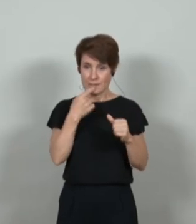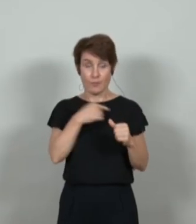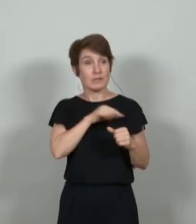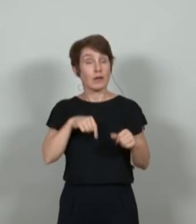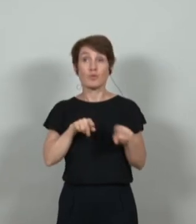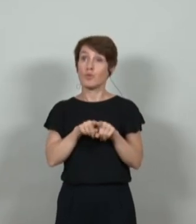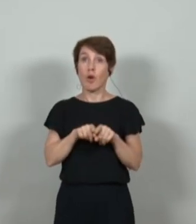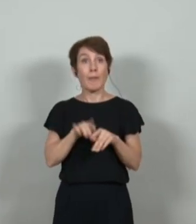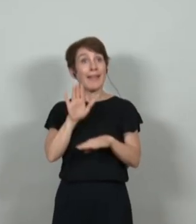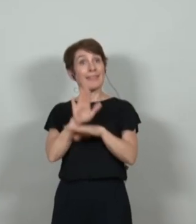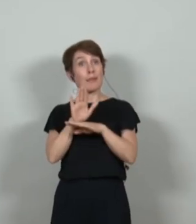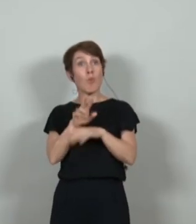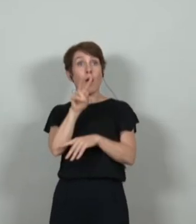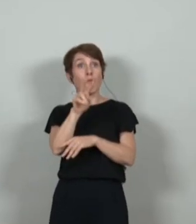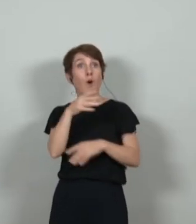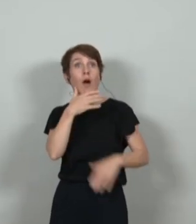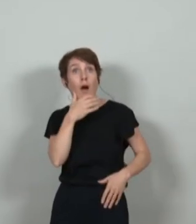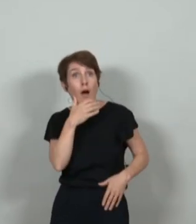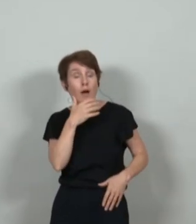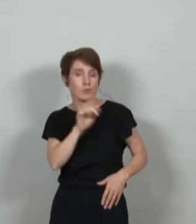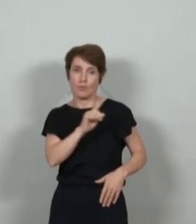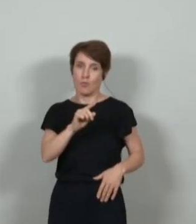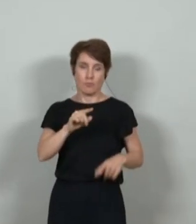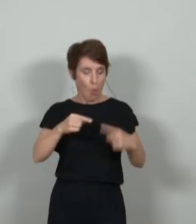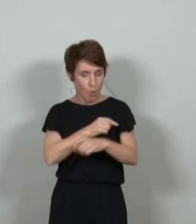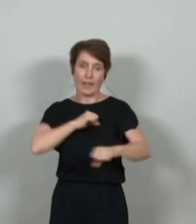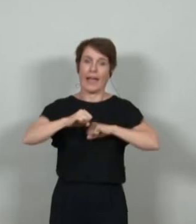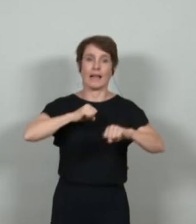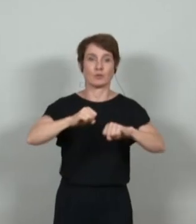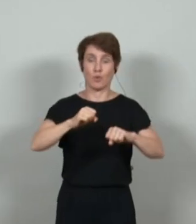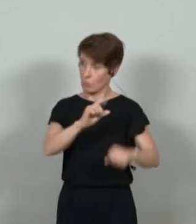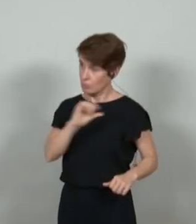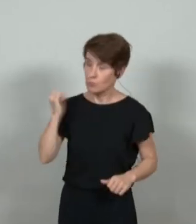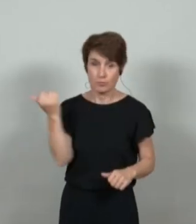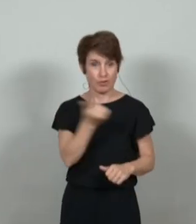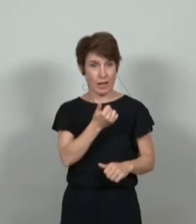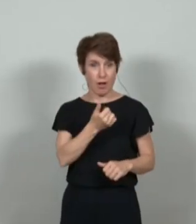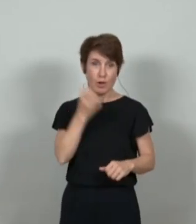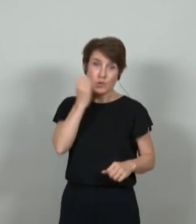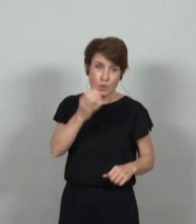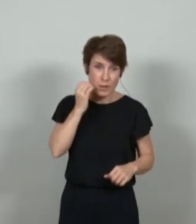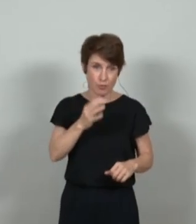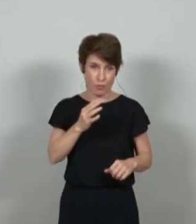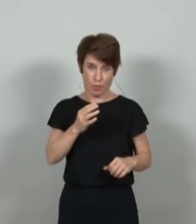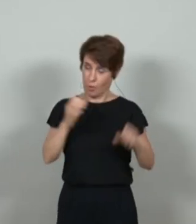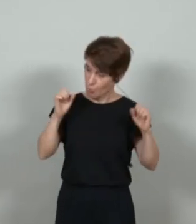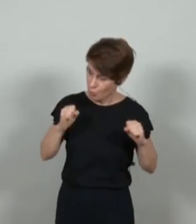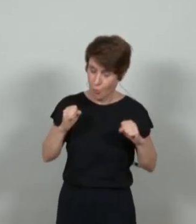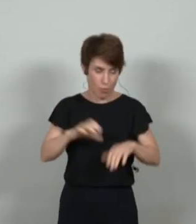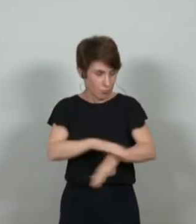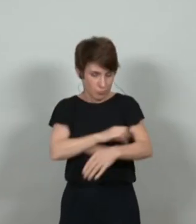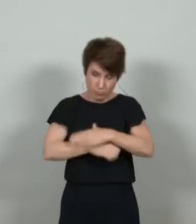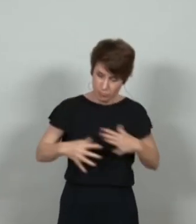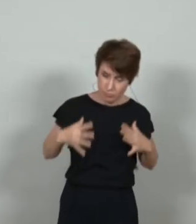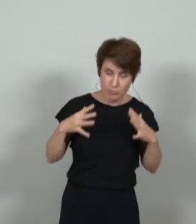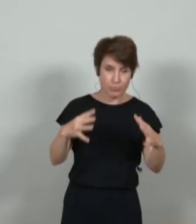témoins passifs mais des acteurs actifs chaque jour toutes et tous autant que nous sommes dans nos différences comme